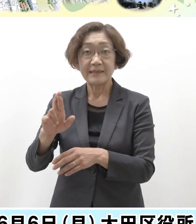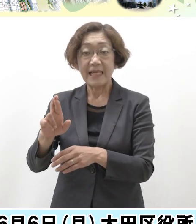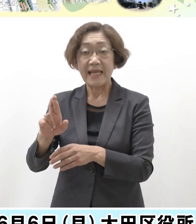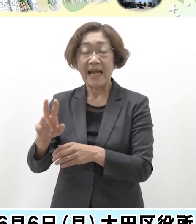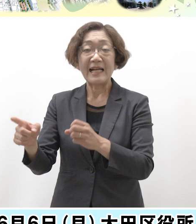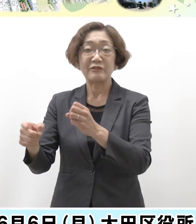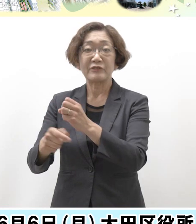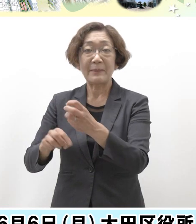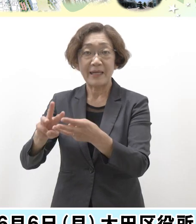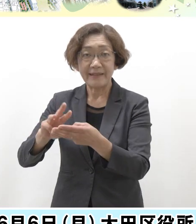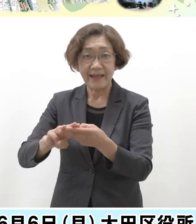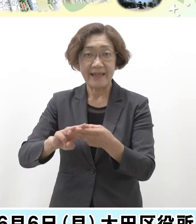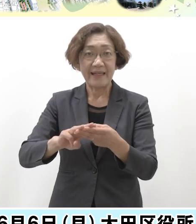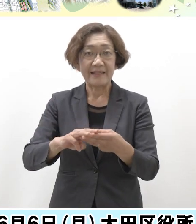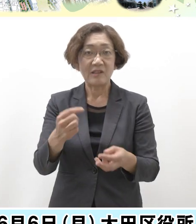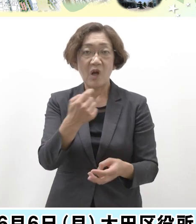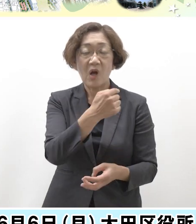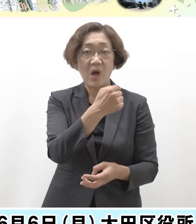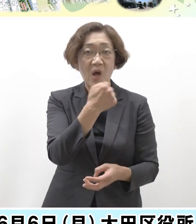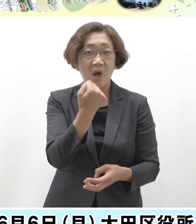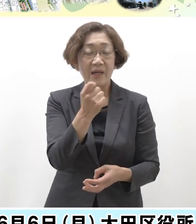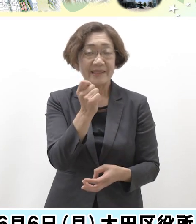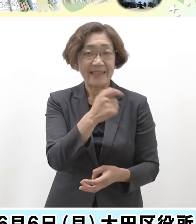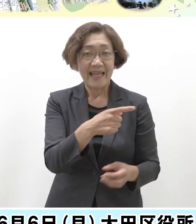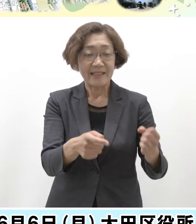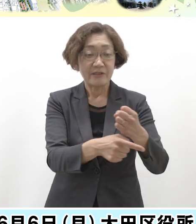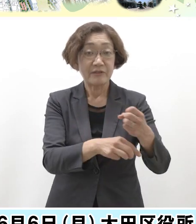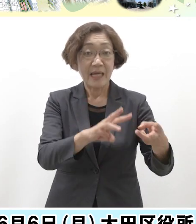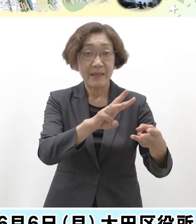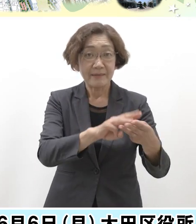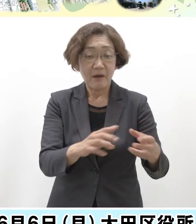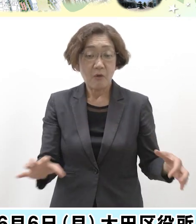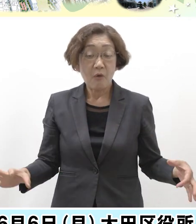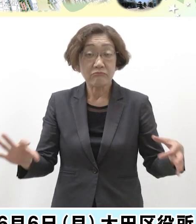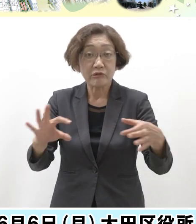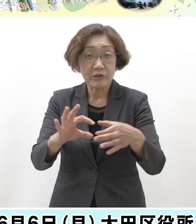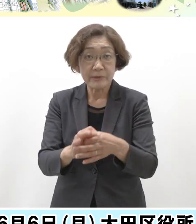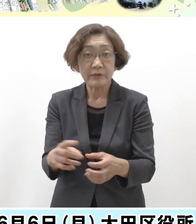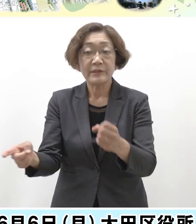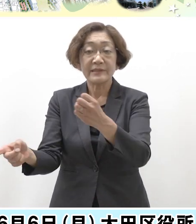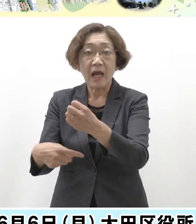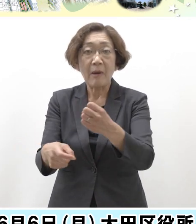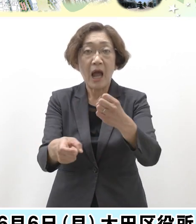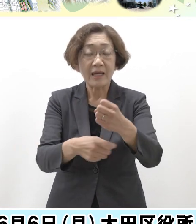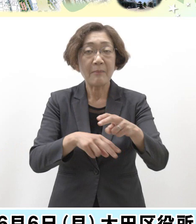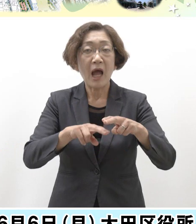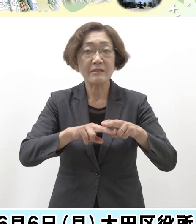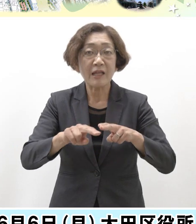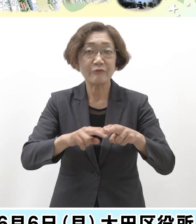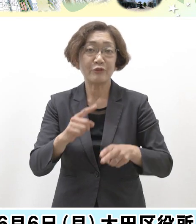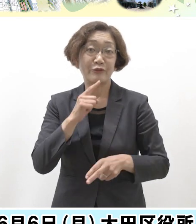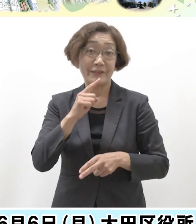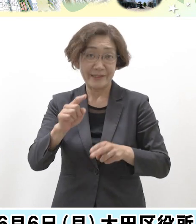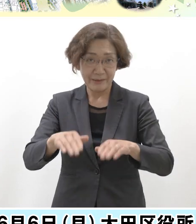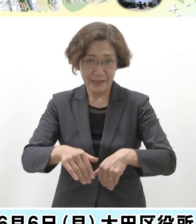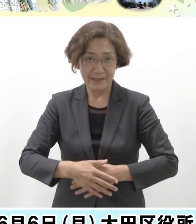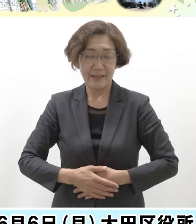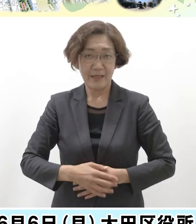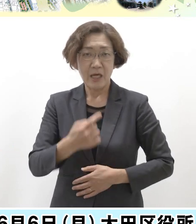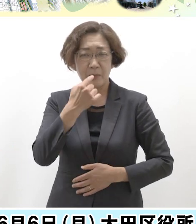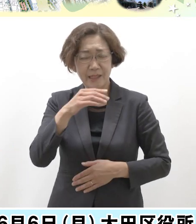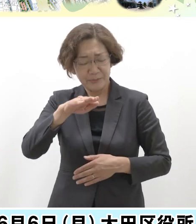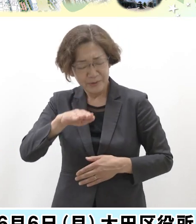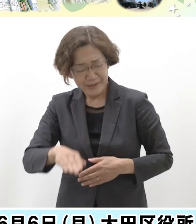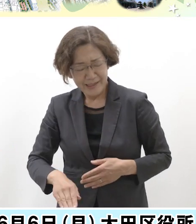線と言われ、私も幼い頃からその実現を楽しみにしてきた一人であります。そ